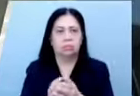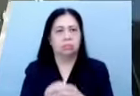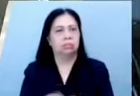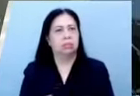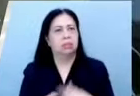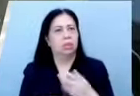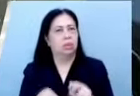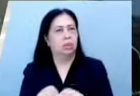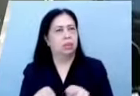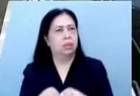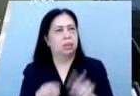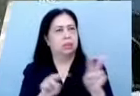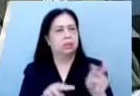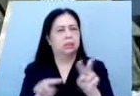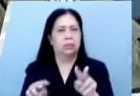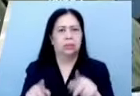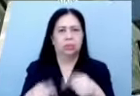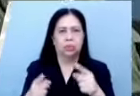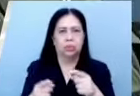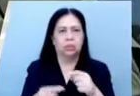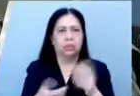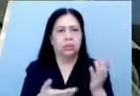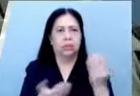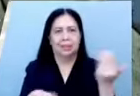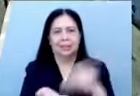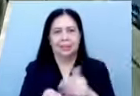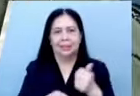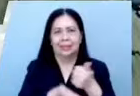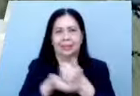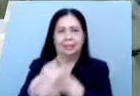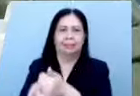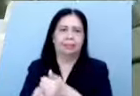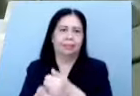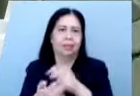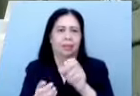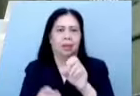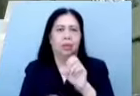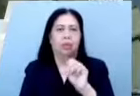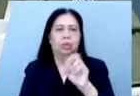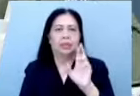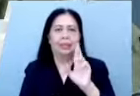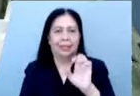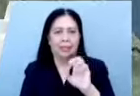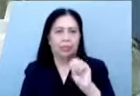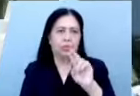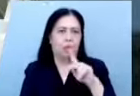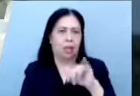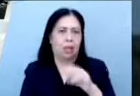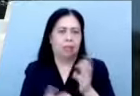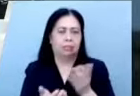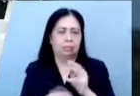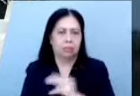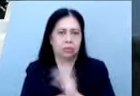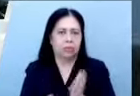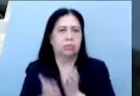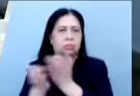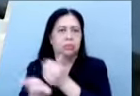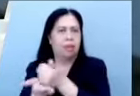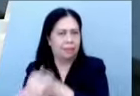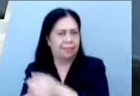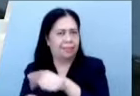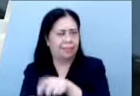Guard vessel during resupply mission. And the Chinese warship, they usually stay out